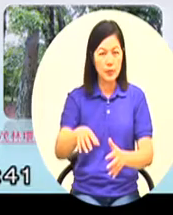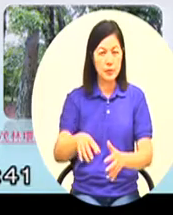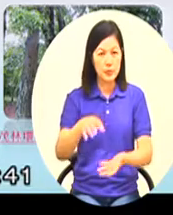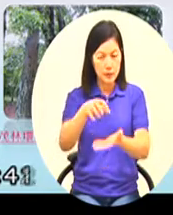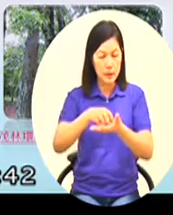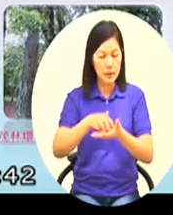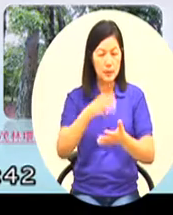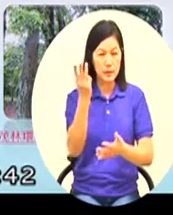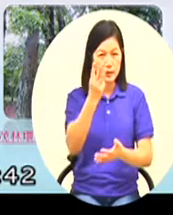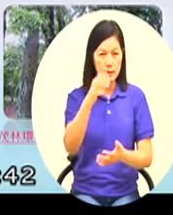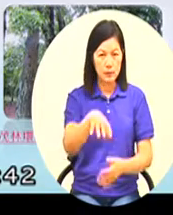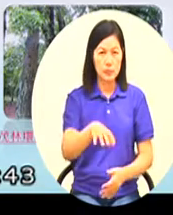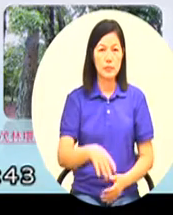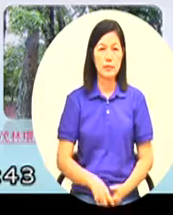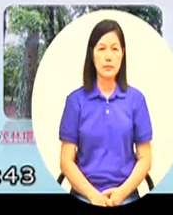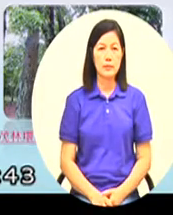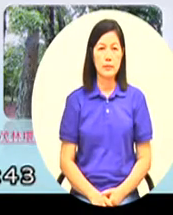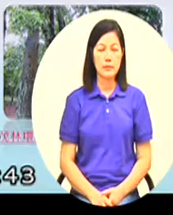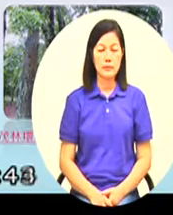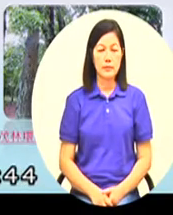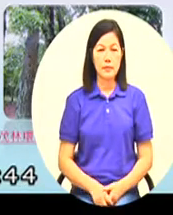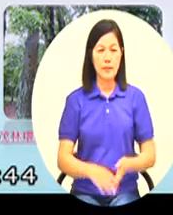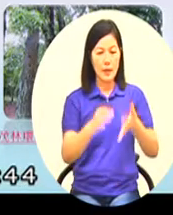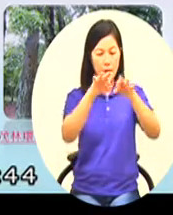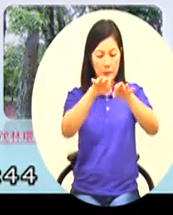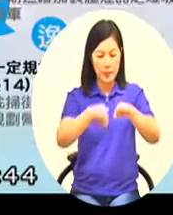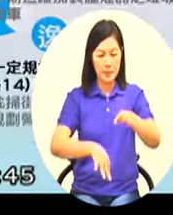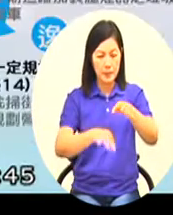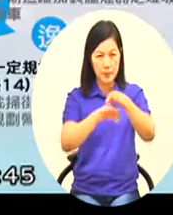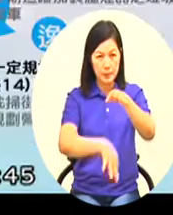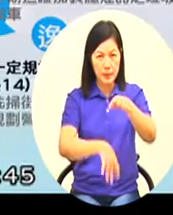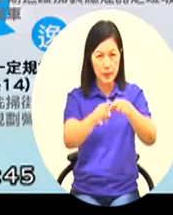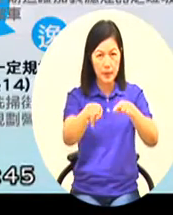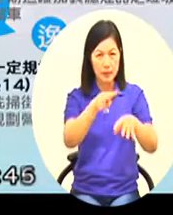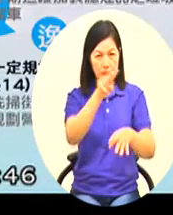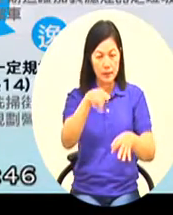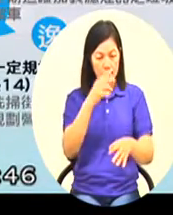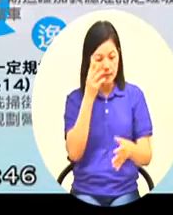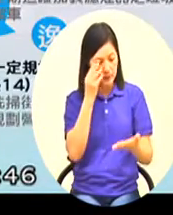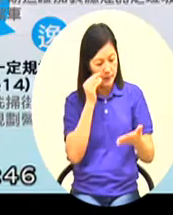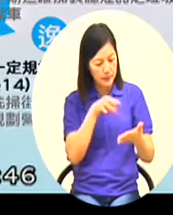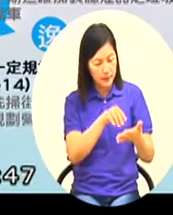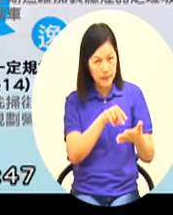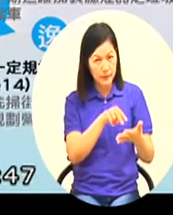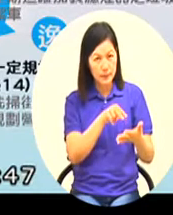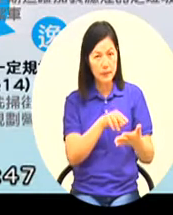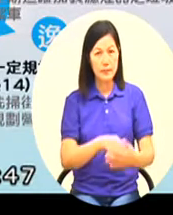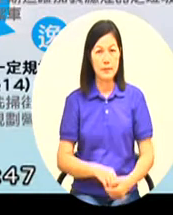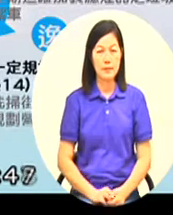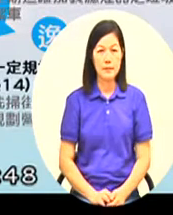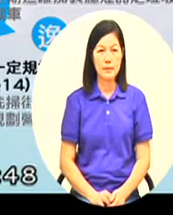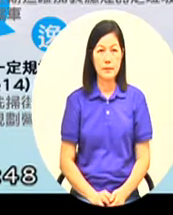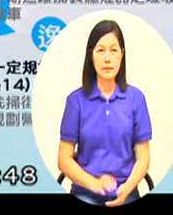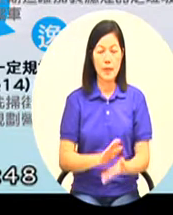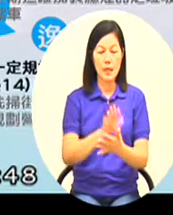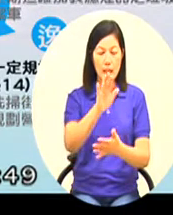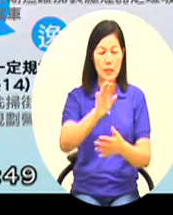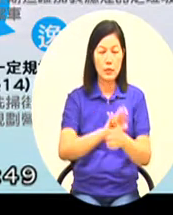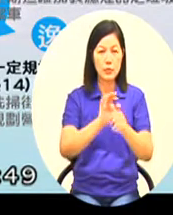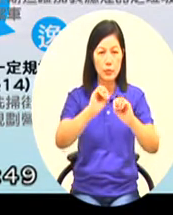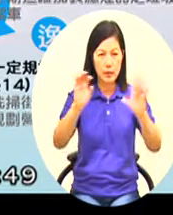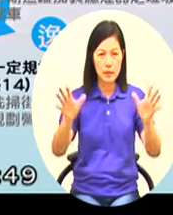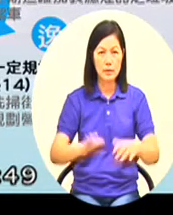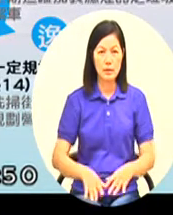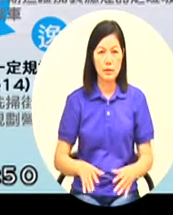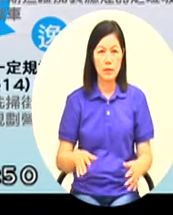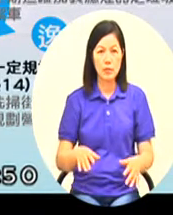3处，相关的一个名单请各位参阅。那未来的部分包含推动相关的刚刚提过的总量